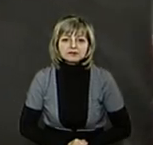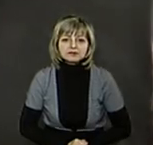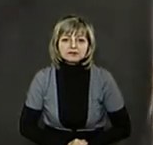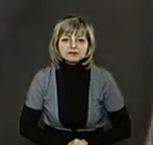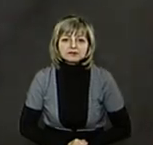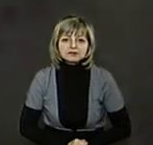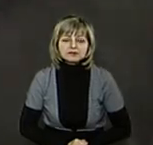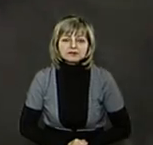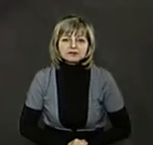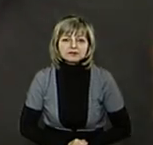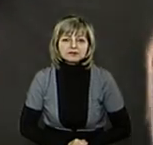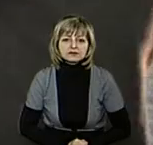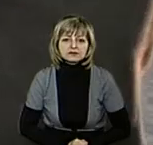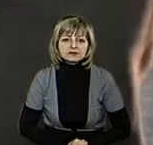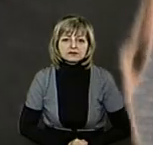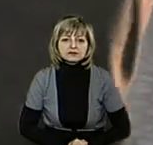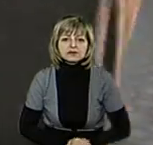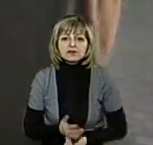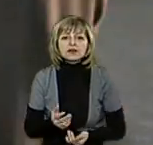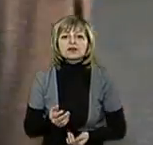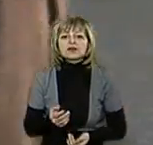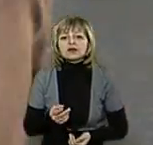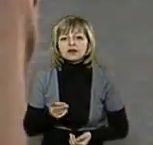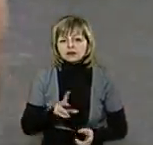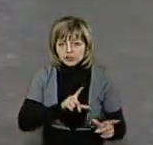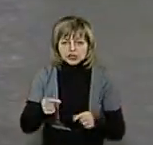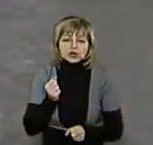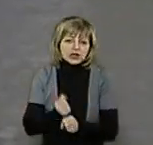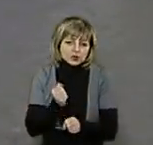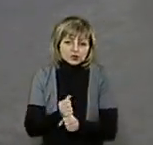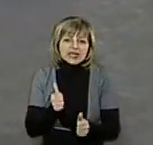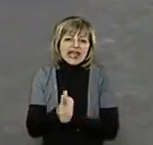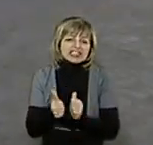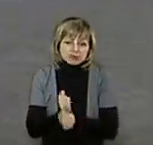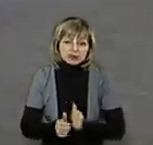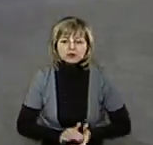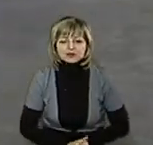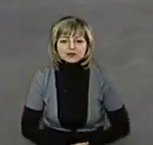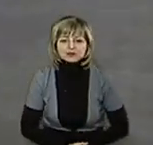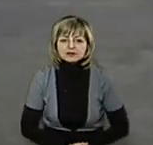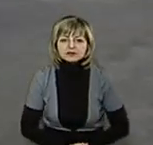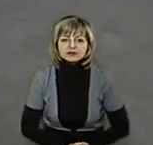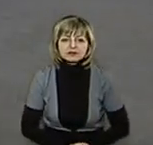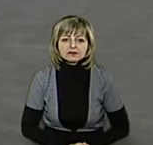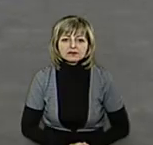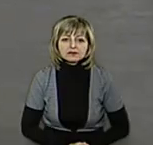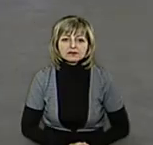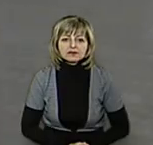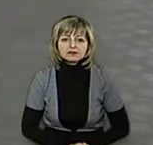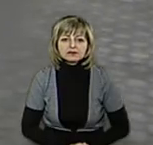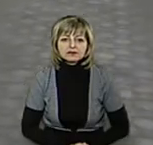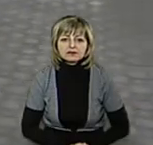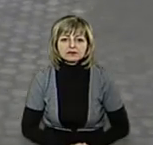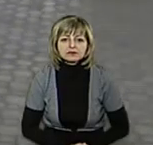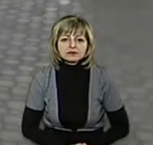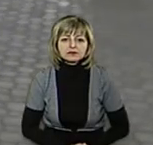Зі зміни? На зміну. На зміни, да. Ніж. Стати до строю. Дуже українському народу.